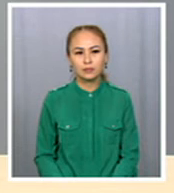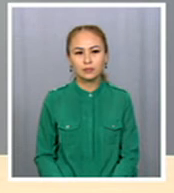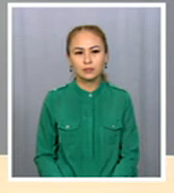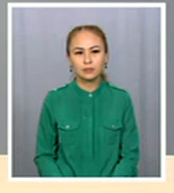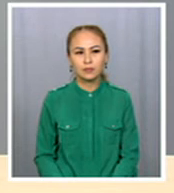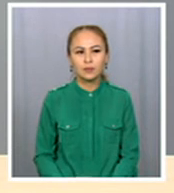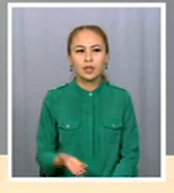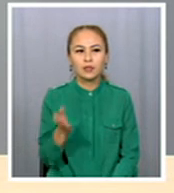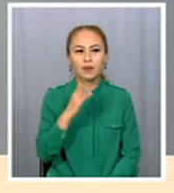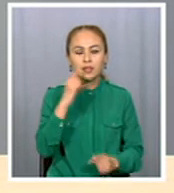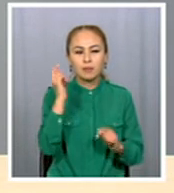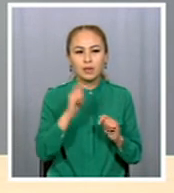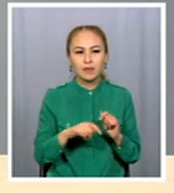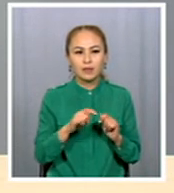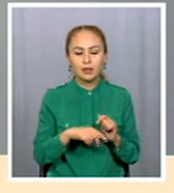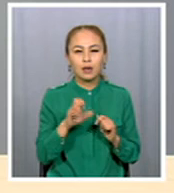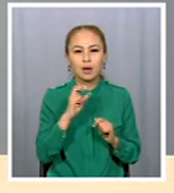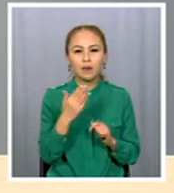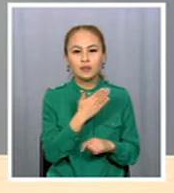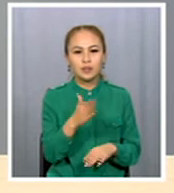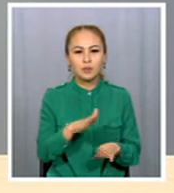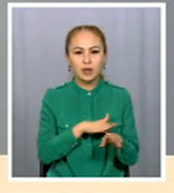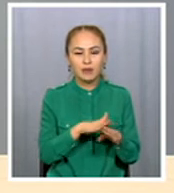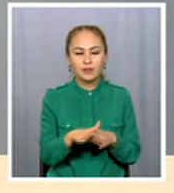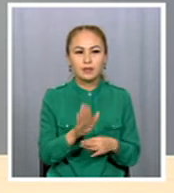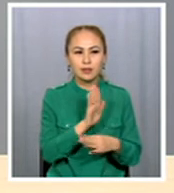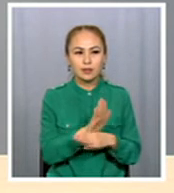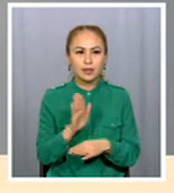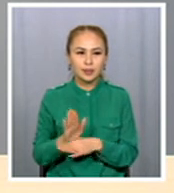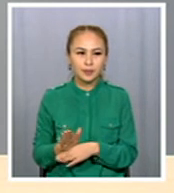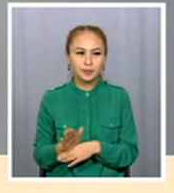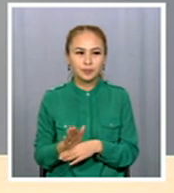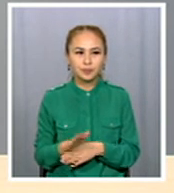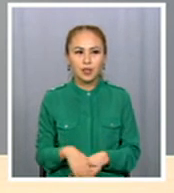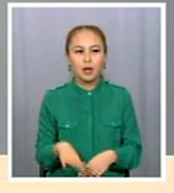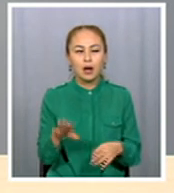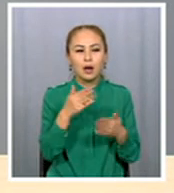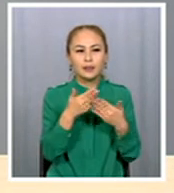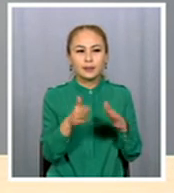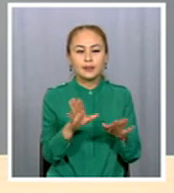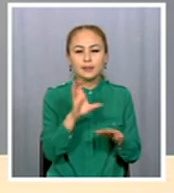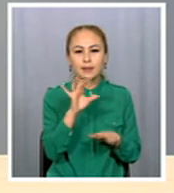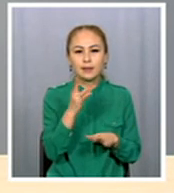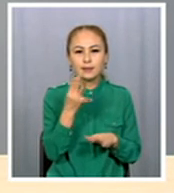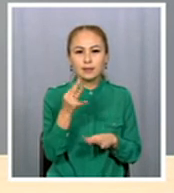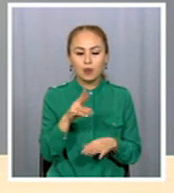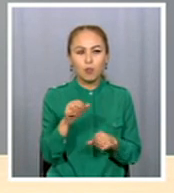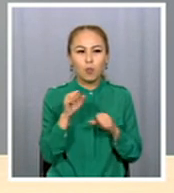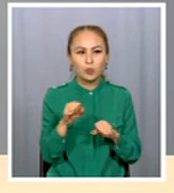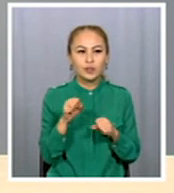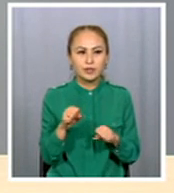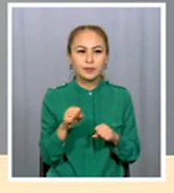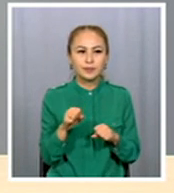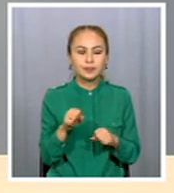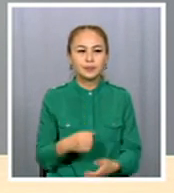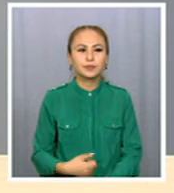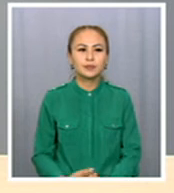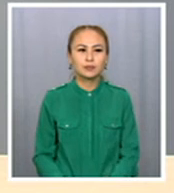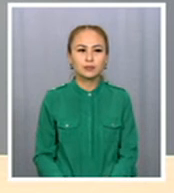Давайте проверим, как вы справились с этим заданием. Открылась секция бокса.